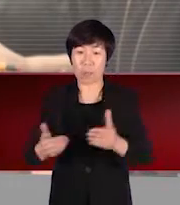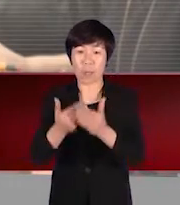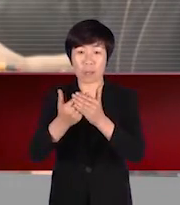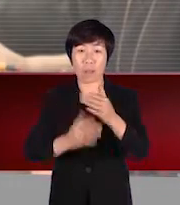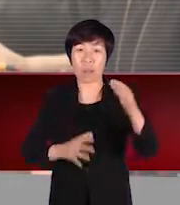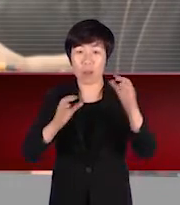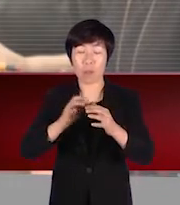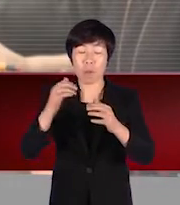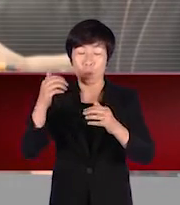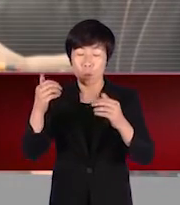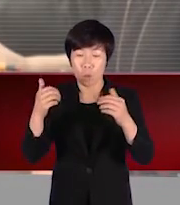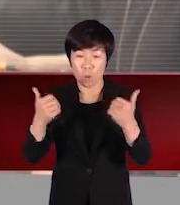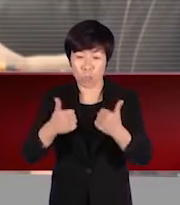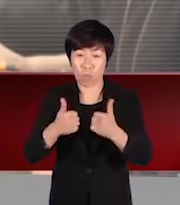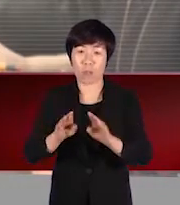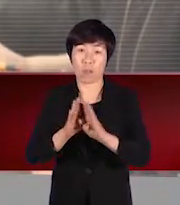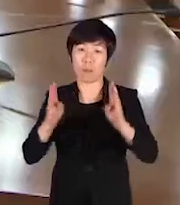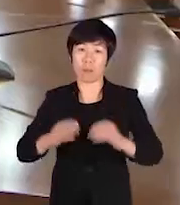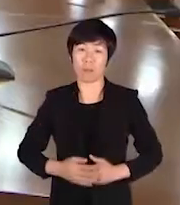울산생활권발전협의회 회의를 개최했습니다.